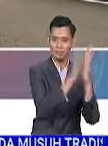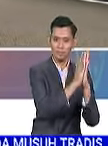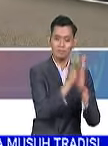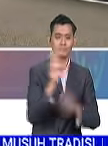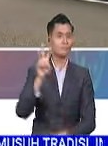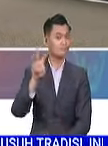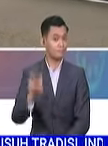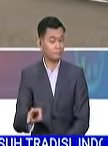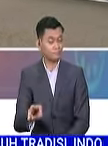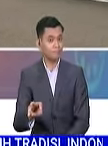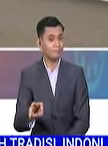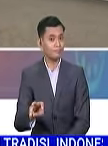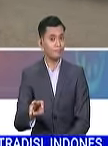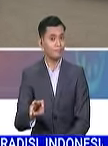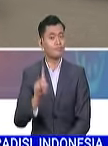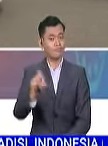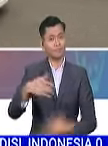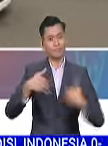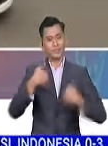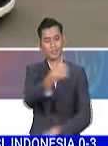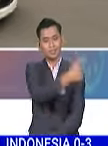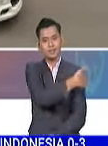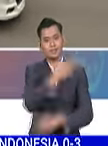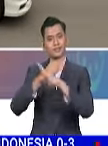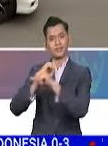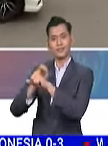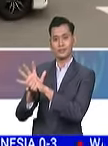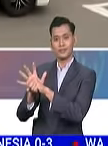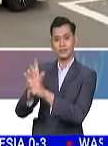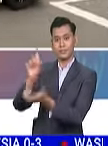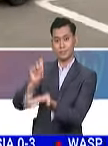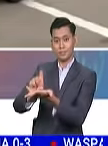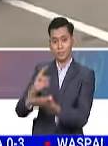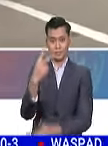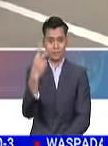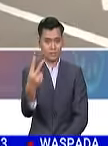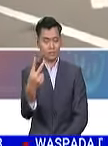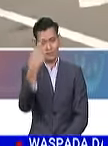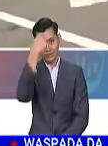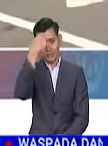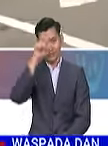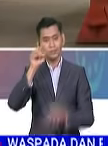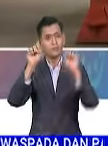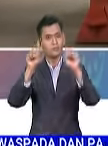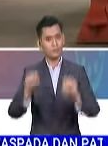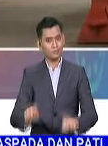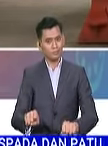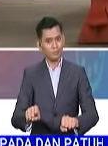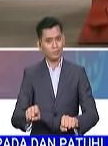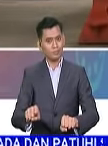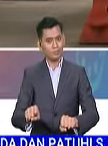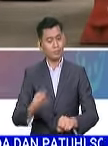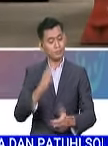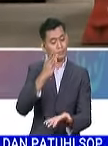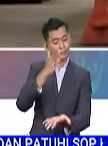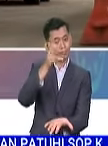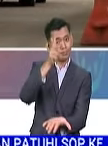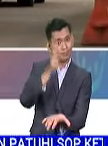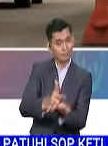wajib memenuhi dua dos suntikan vaksin untuk mereka layak singgah ke RNR